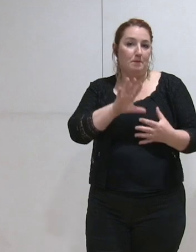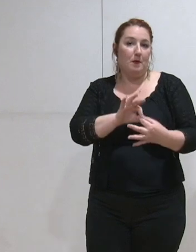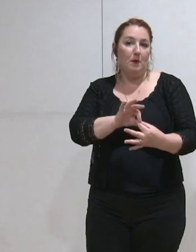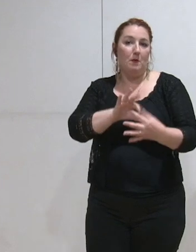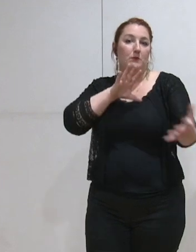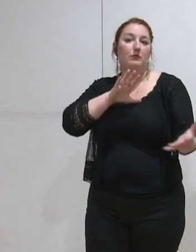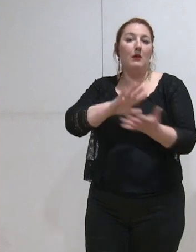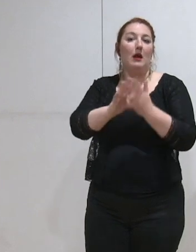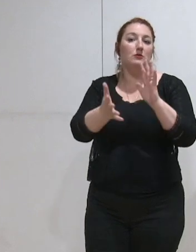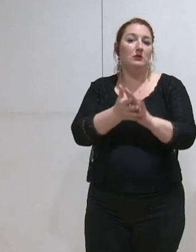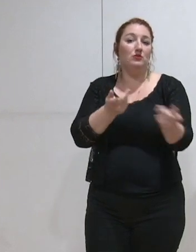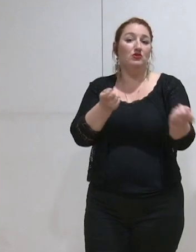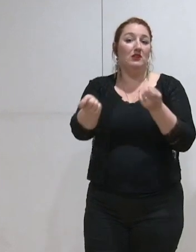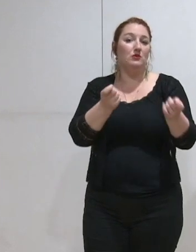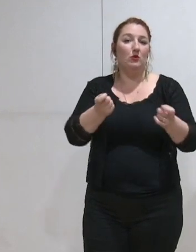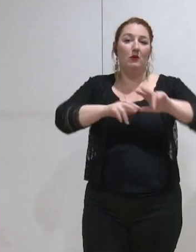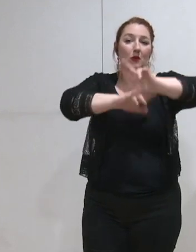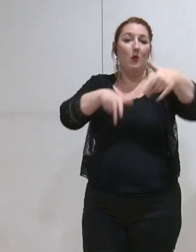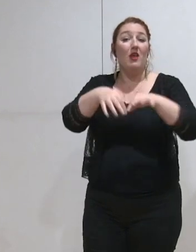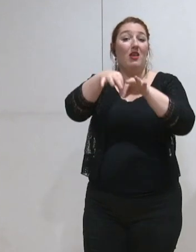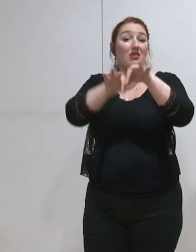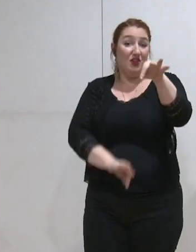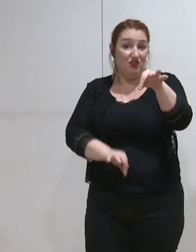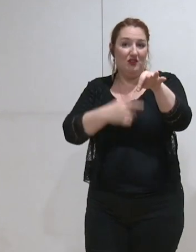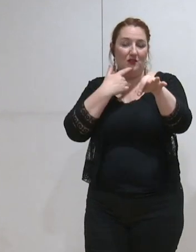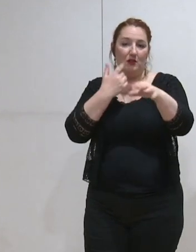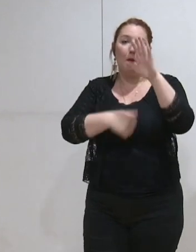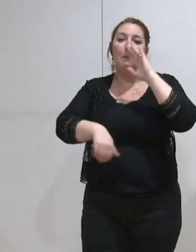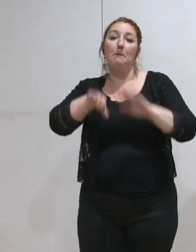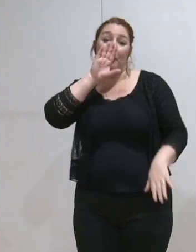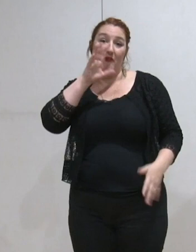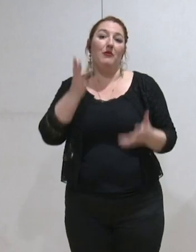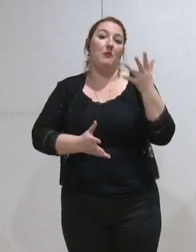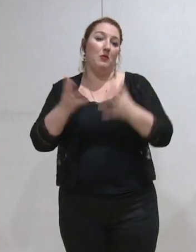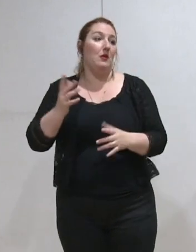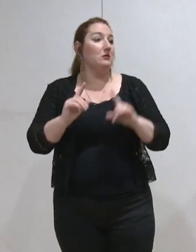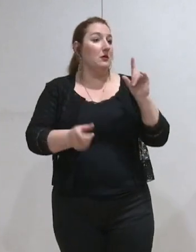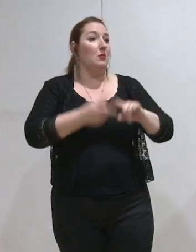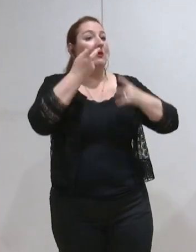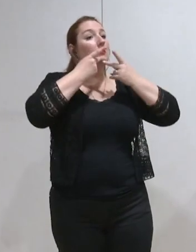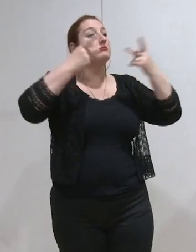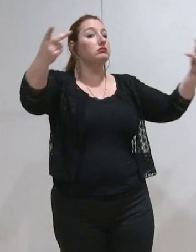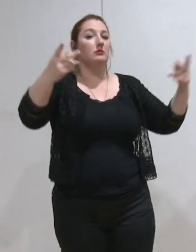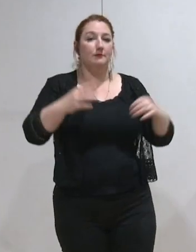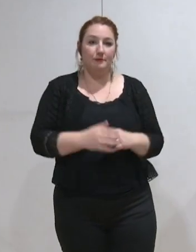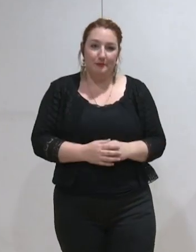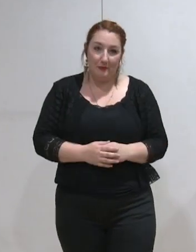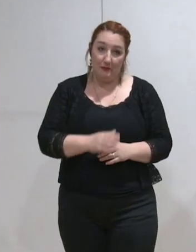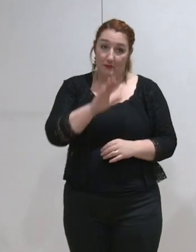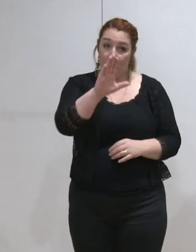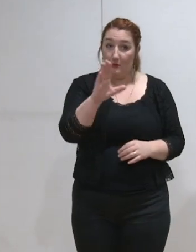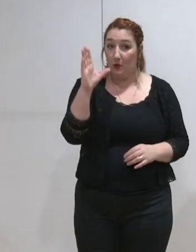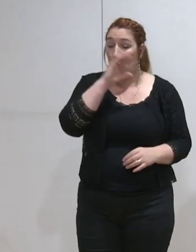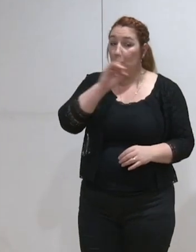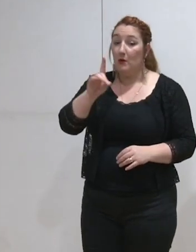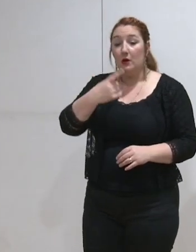l'association de gestion du Palais des Sports et il fallait que cela soit dit et rendu public alors je rappelle que nous n'avons pas rompu